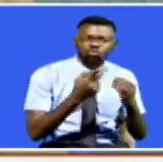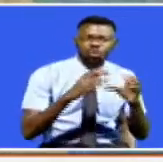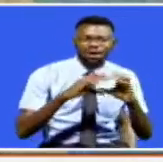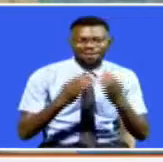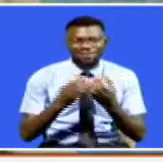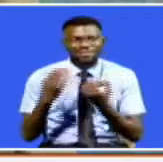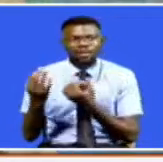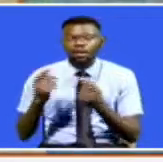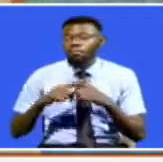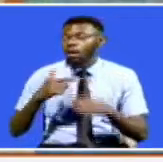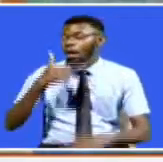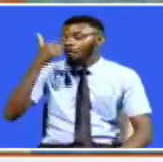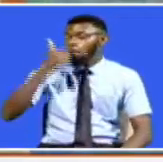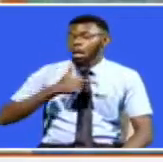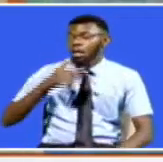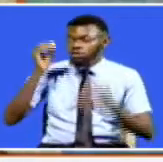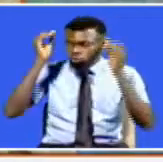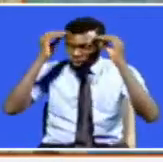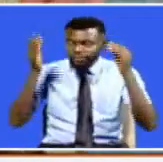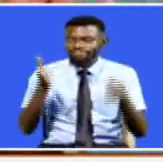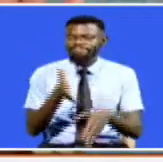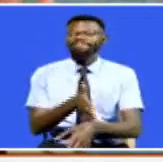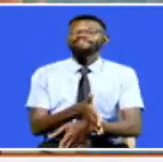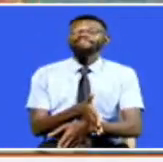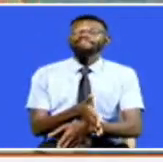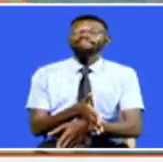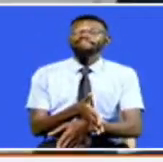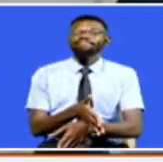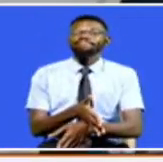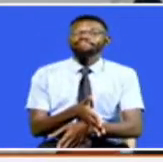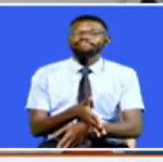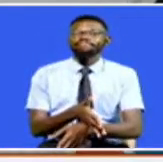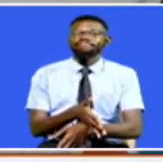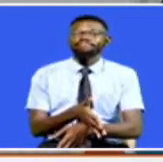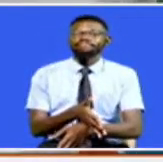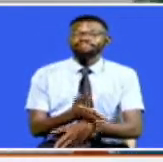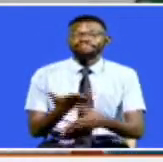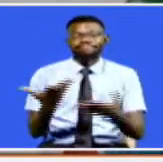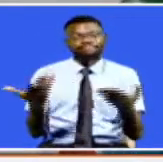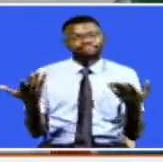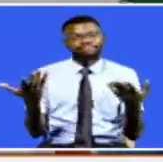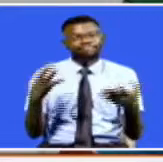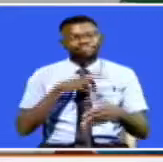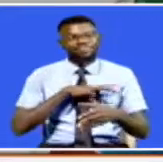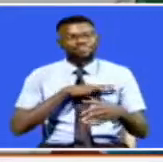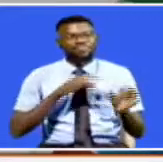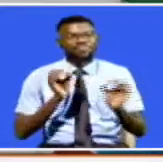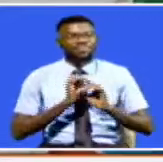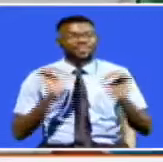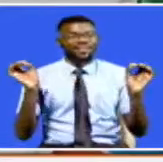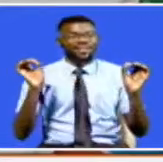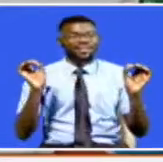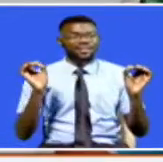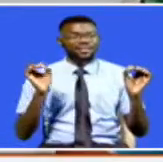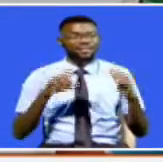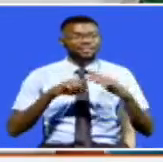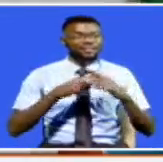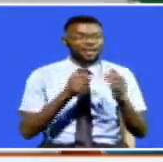totally blind learner just sits and he has nothing to be taught. Ufunzi wa braille nchini Kenya ulianza mnamo